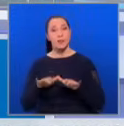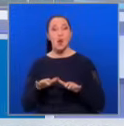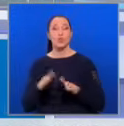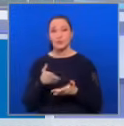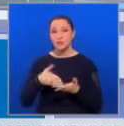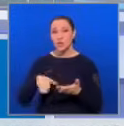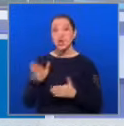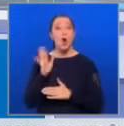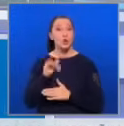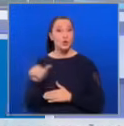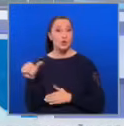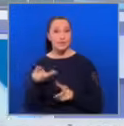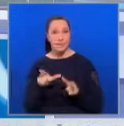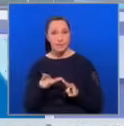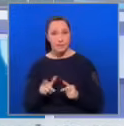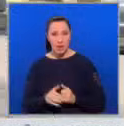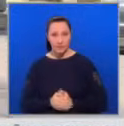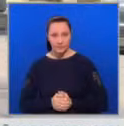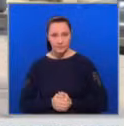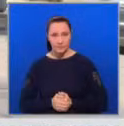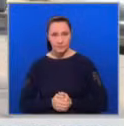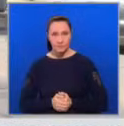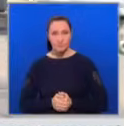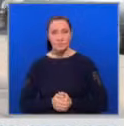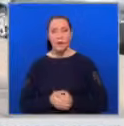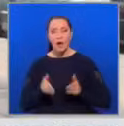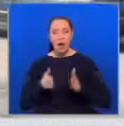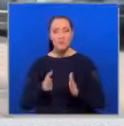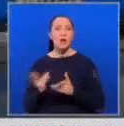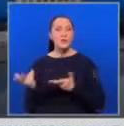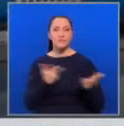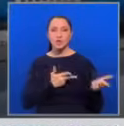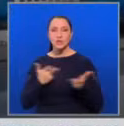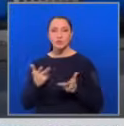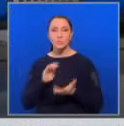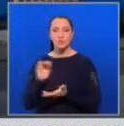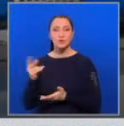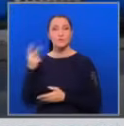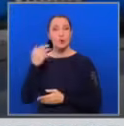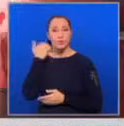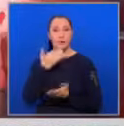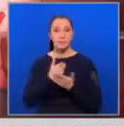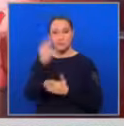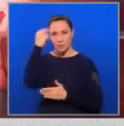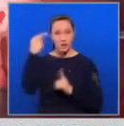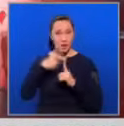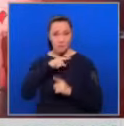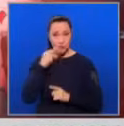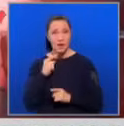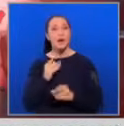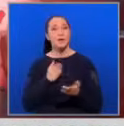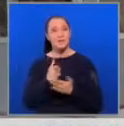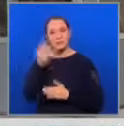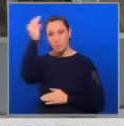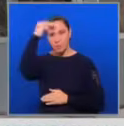компоненти още от александър марков каналът за внос и износ на продукти с двойна употреба през българия към русия минава през